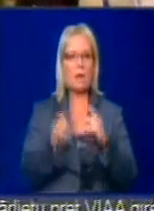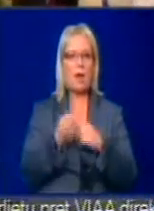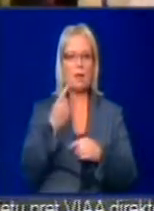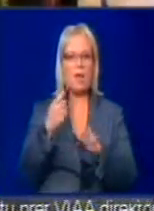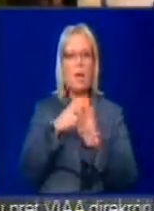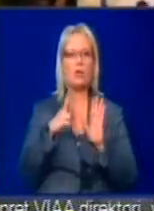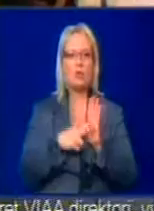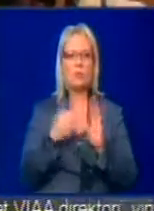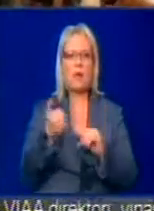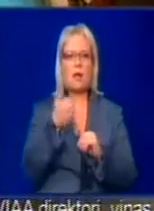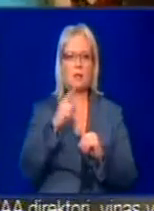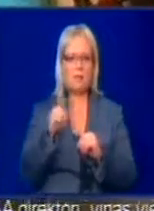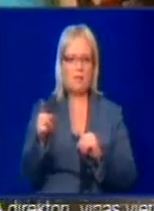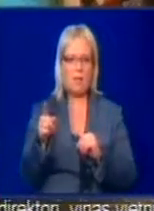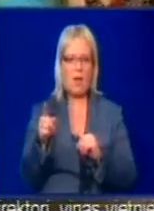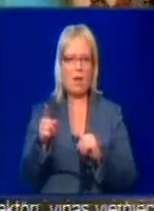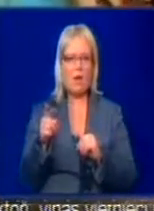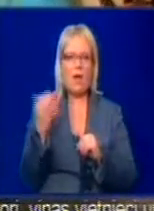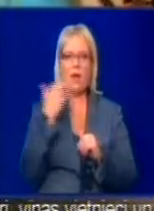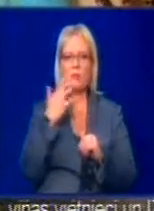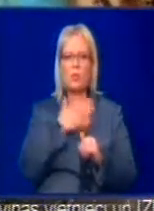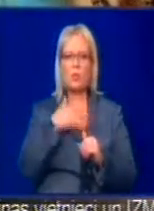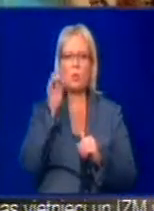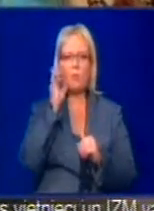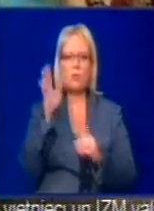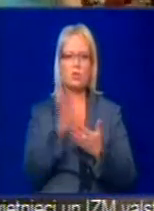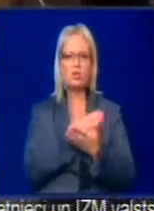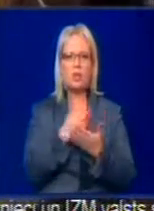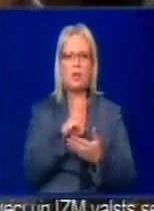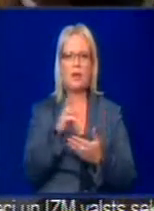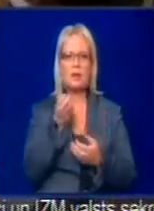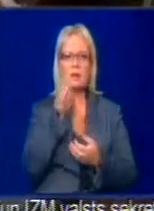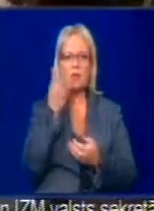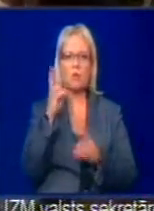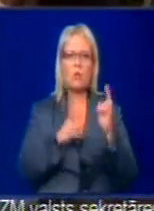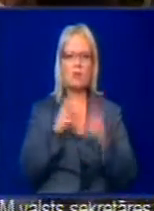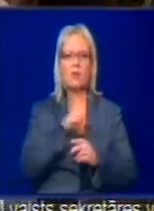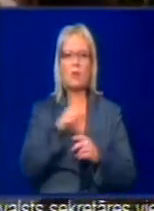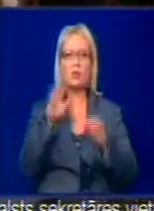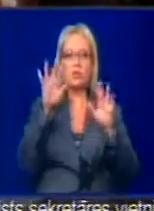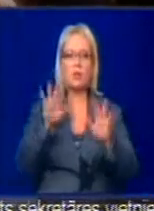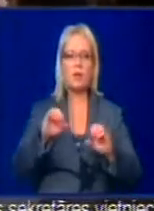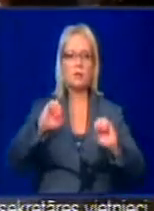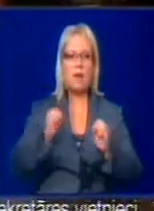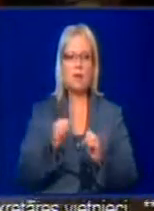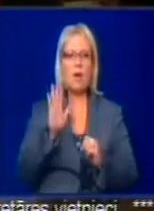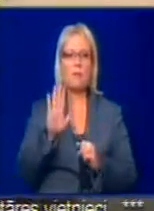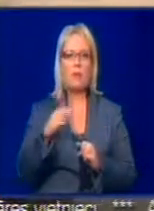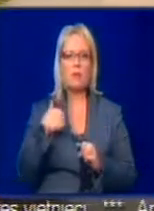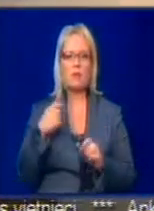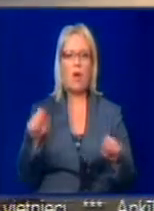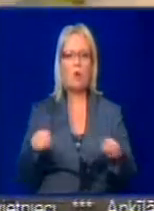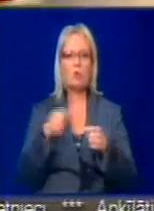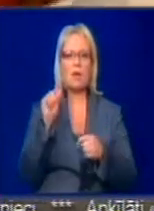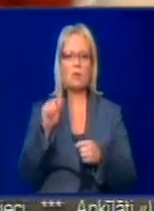parādīties 18. Gadsimtā. Ārzemēs ļoti populārs ir šķirnes, kas zied un ražo līdz pat rudens salnām. Pie mums tās audzē maz,